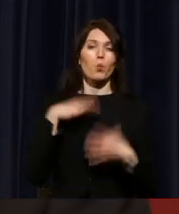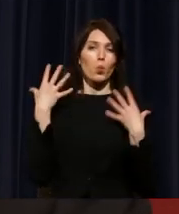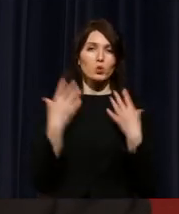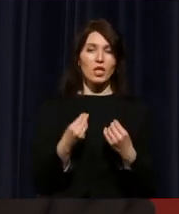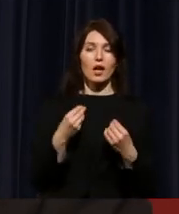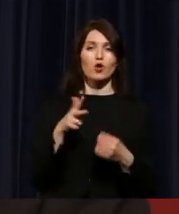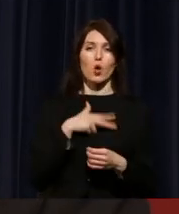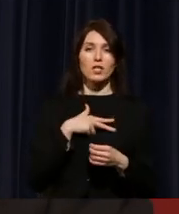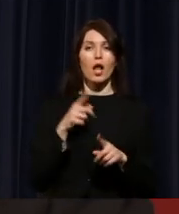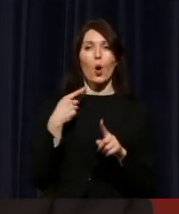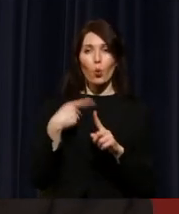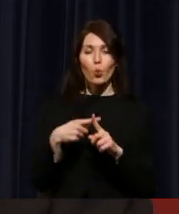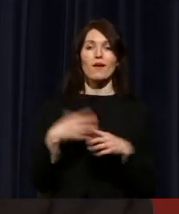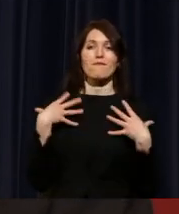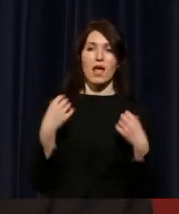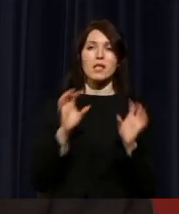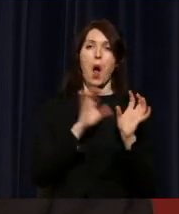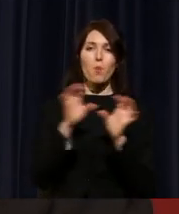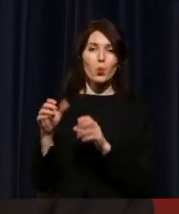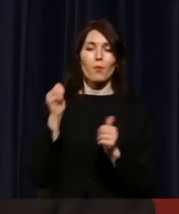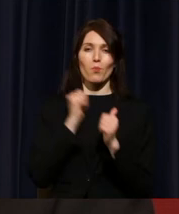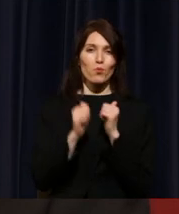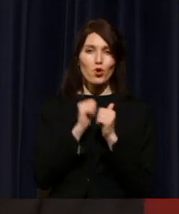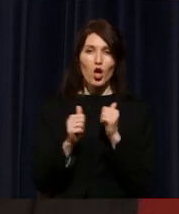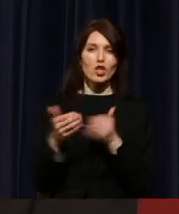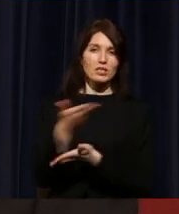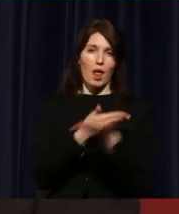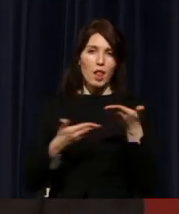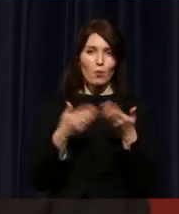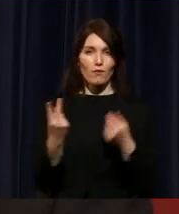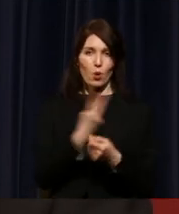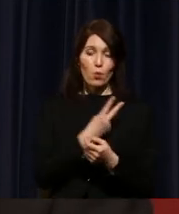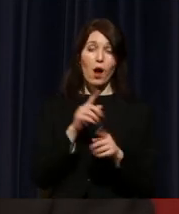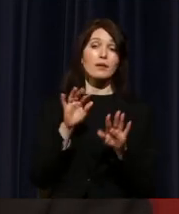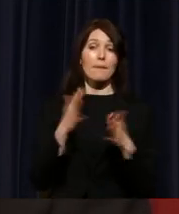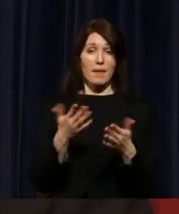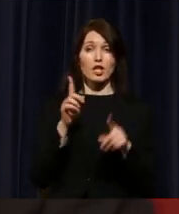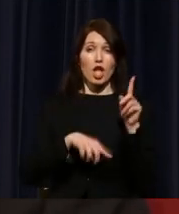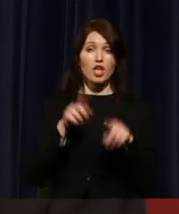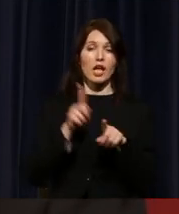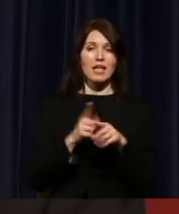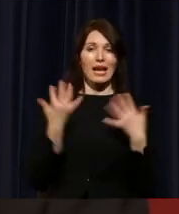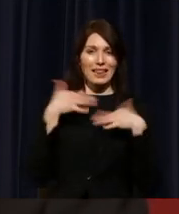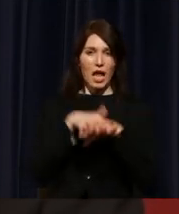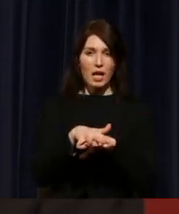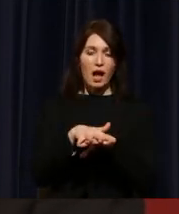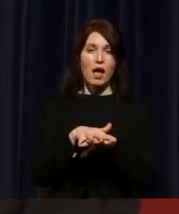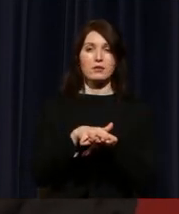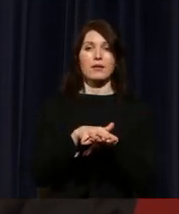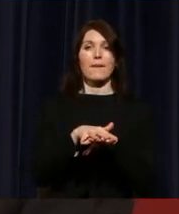īstenībā sociālā un veselības aprūpe ļoti bieži, Nu, sadarbojās noteikti, bet reizēm pat arī integrējās, ja,